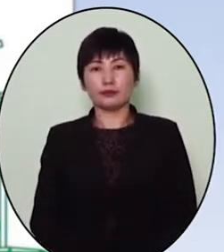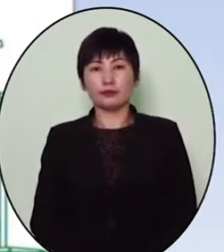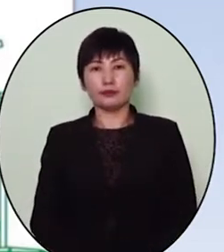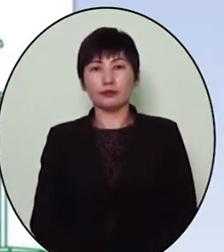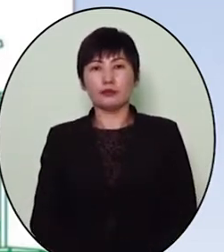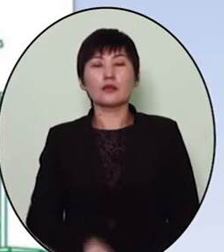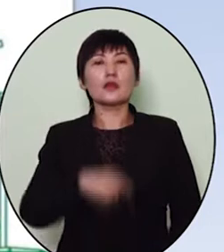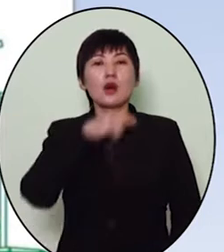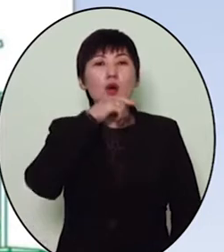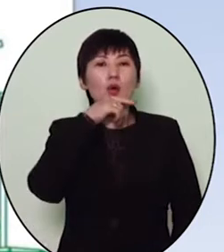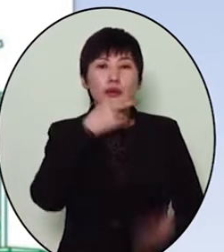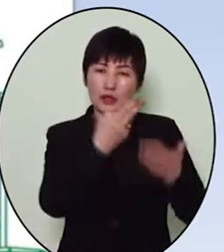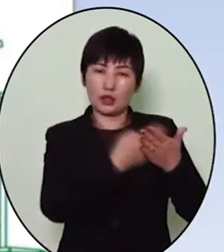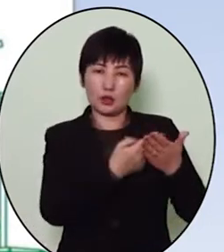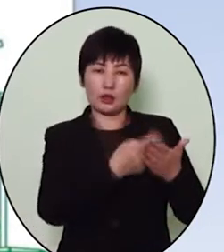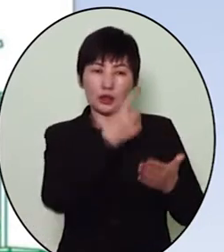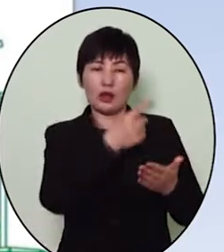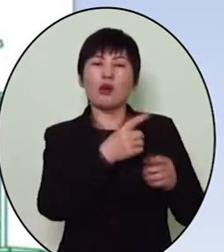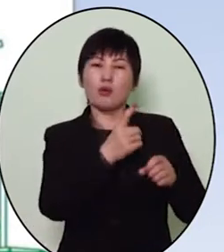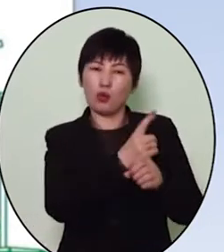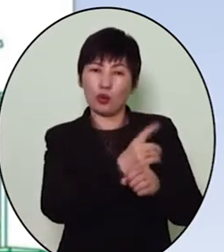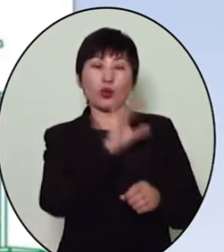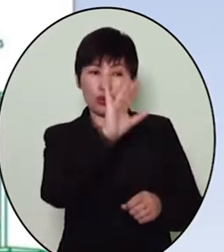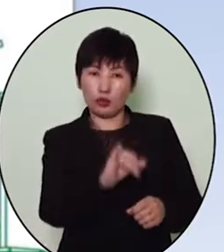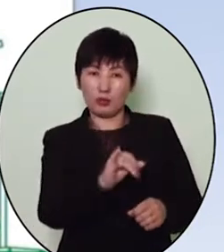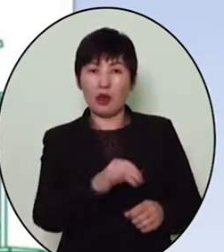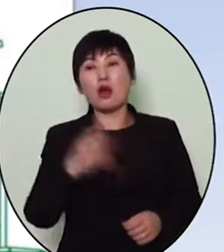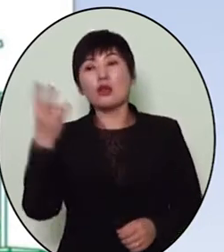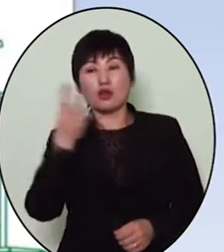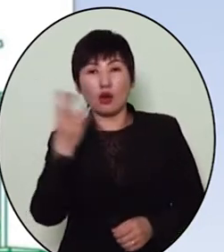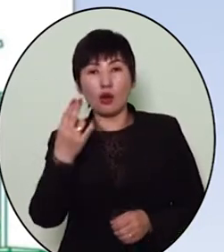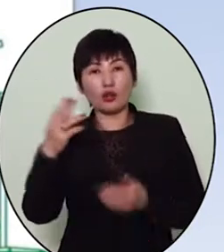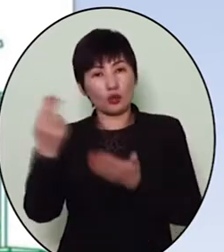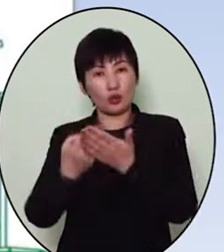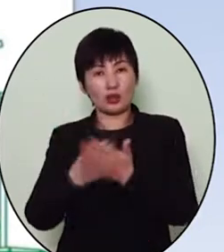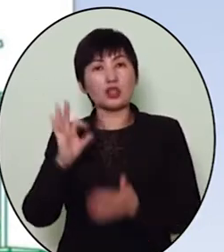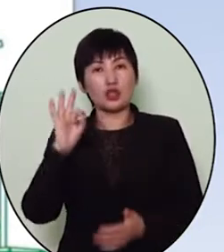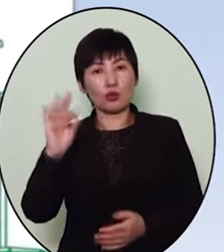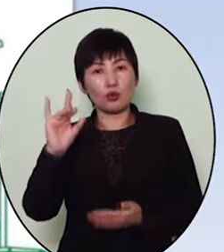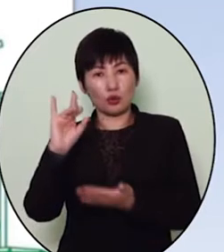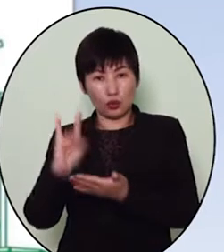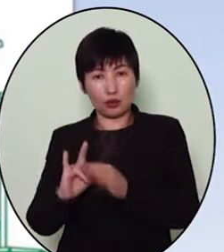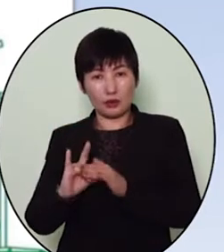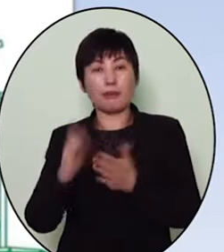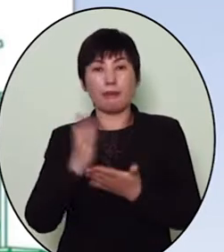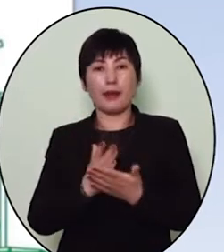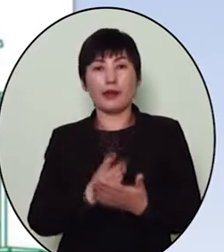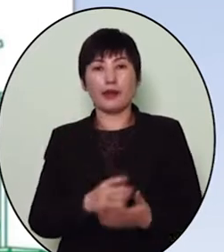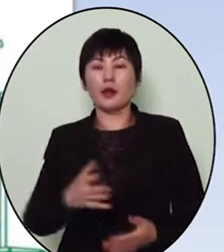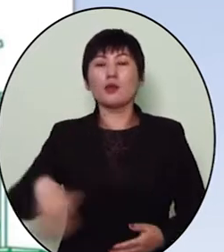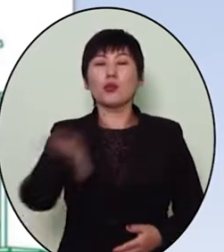Тэгвэл улаанаар дүрслэгдсэн хүүхэд буруу сууж, ногооноор дүрслэгдсэн хүүхэд зөв суусан байна.